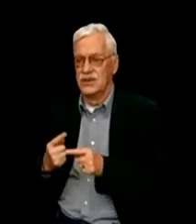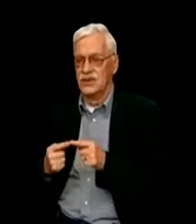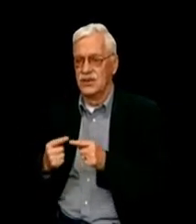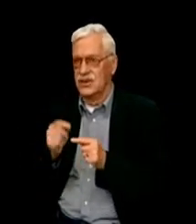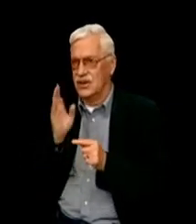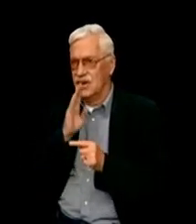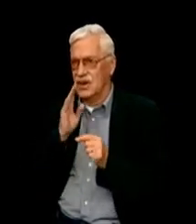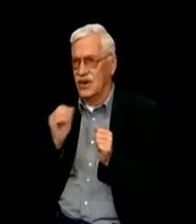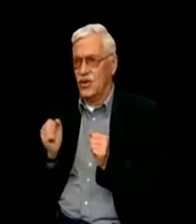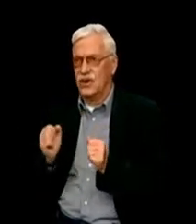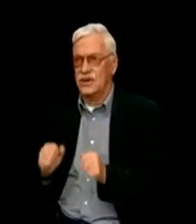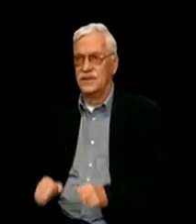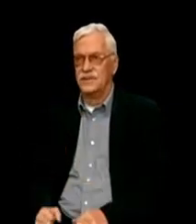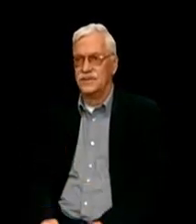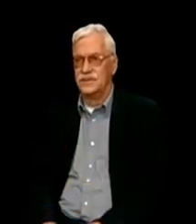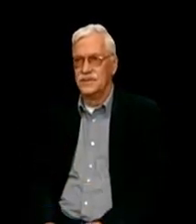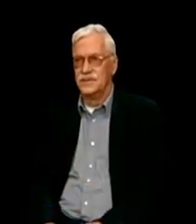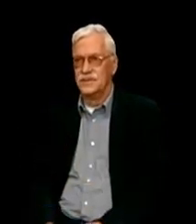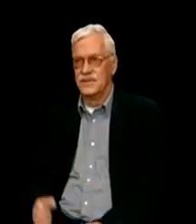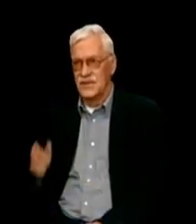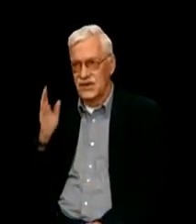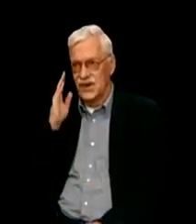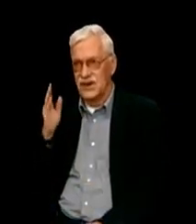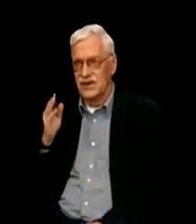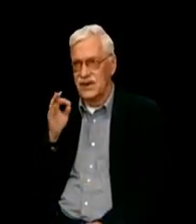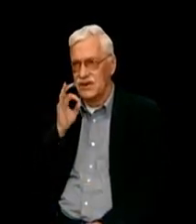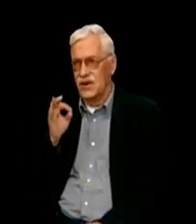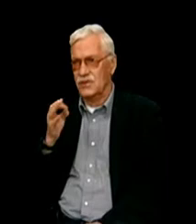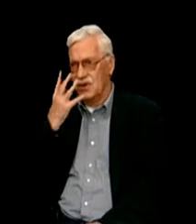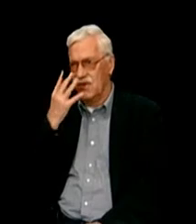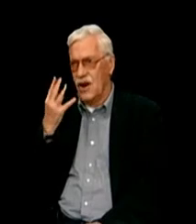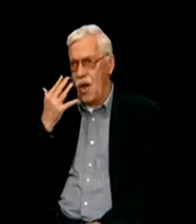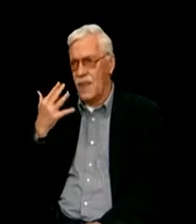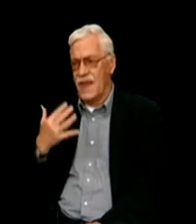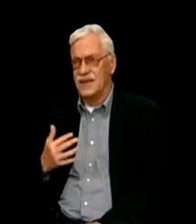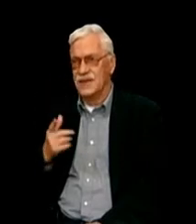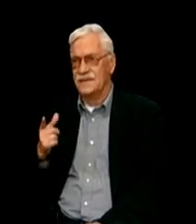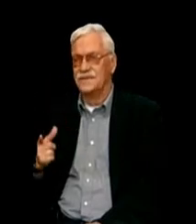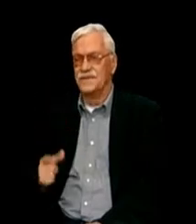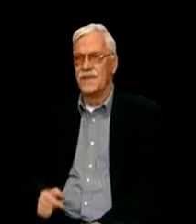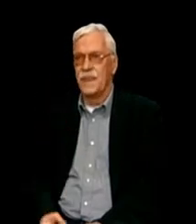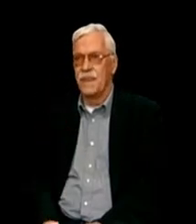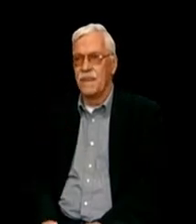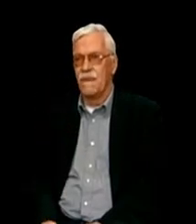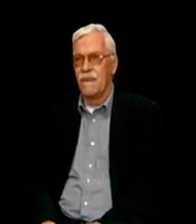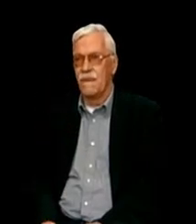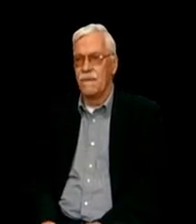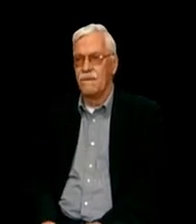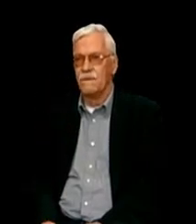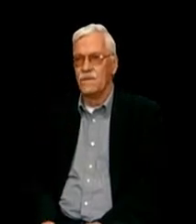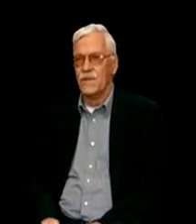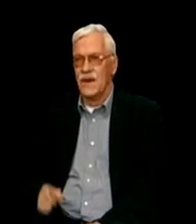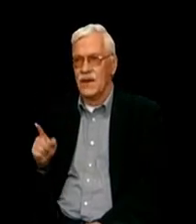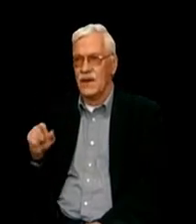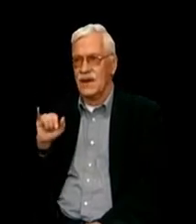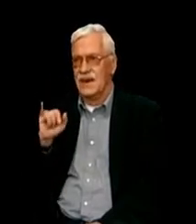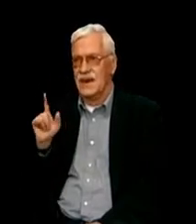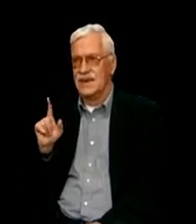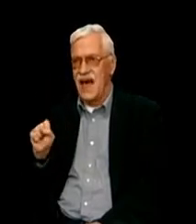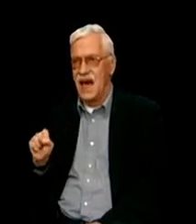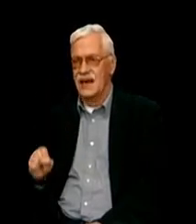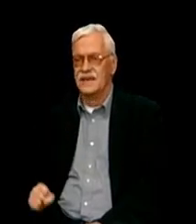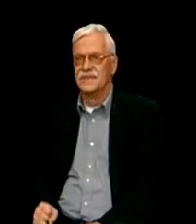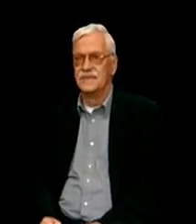chłodniej. Cześć! Gabrycha, cześć, fajnie wyglądasz. Dzień. Tutaj? Iza. Izabela, dobrze, dziękuję. Izabela czy Iza? Iza.